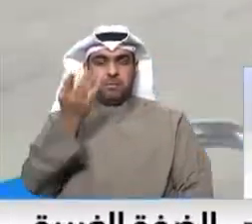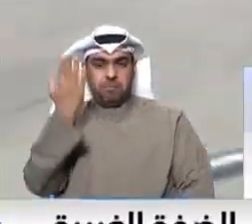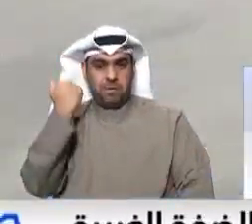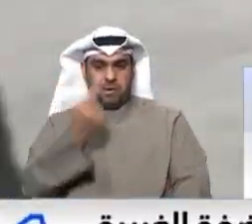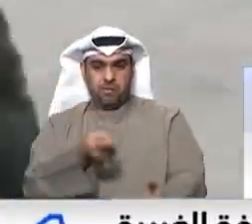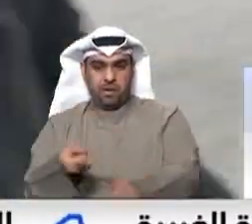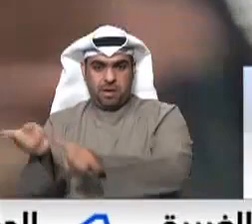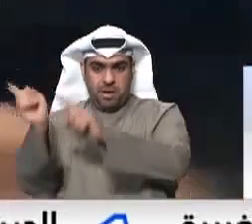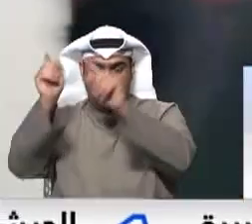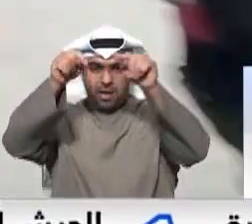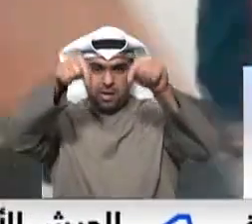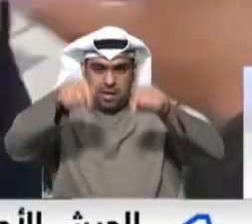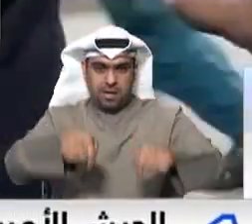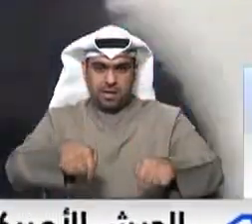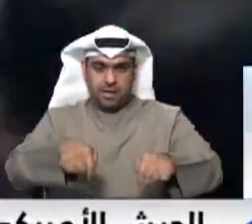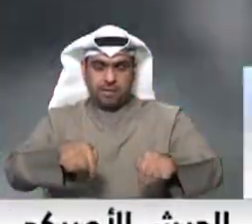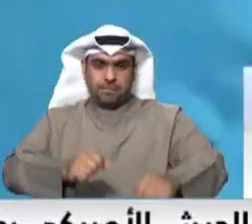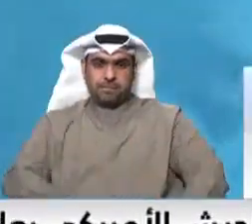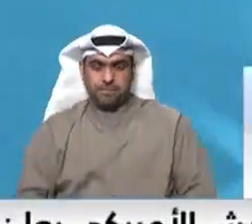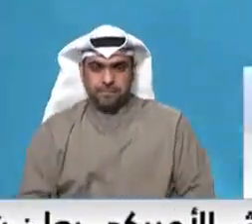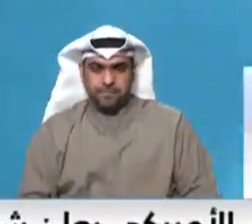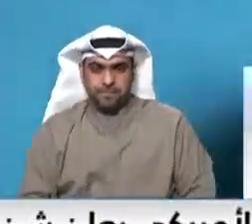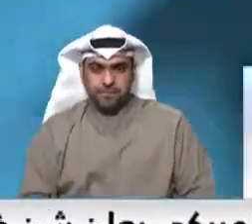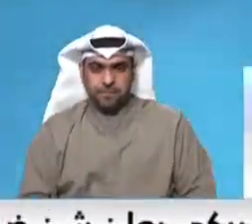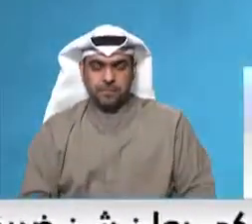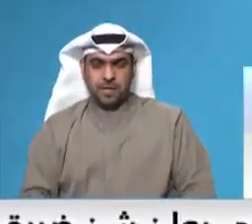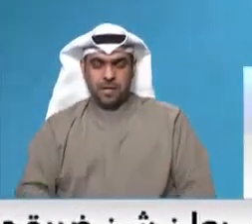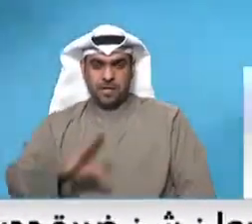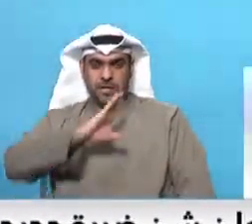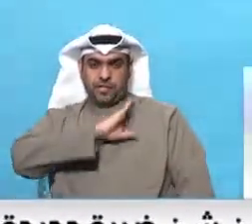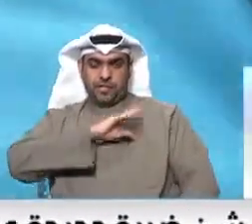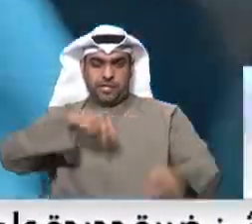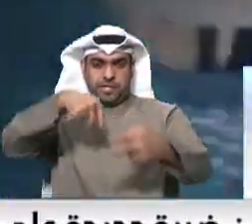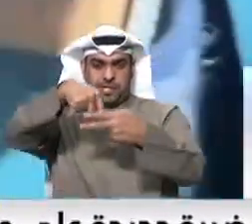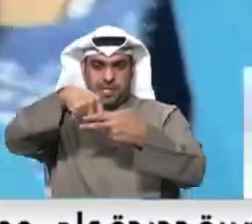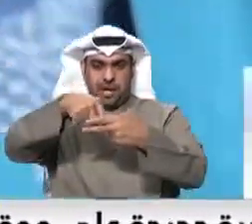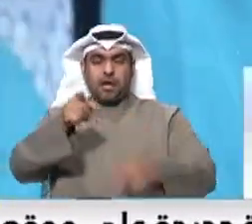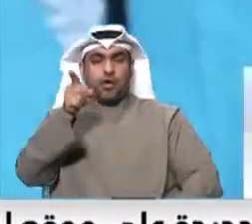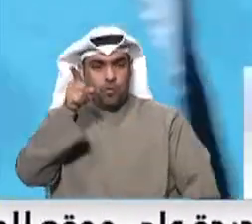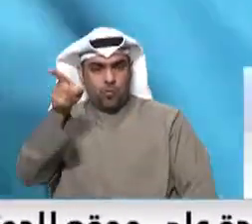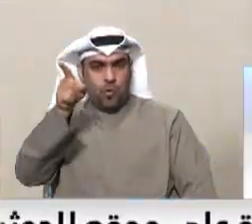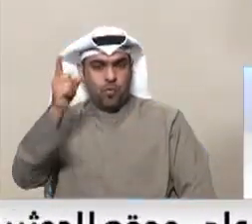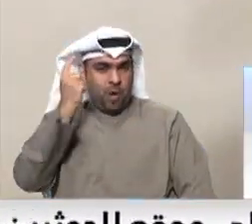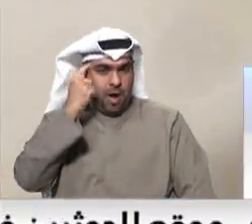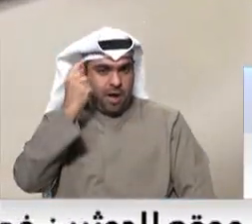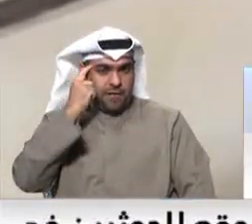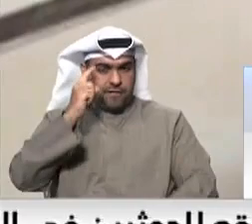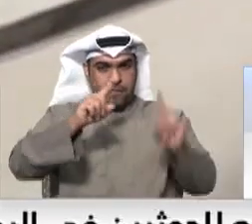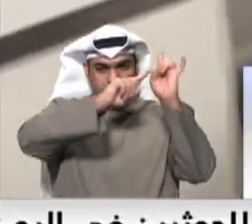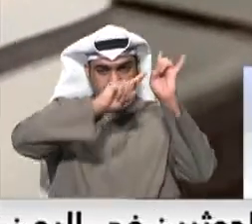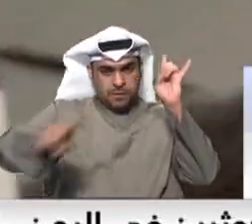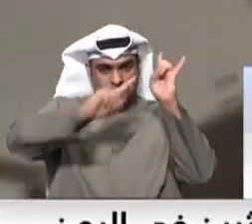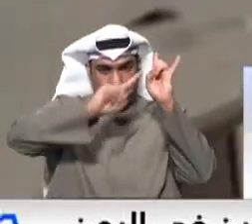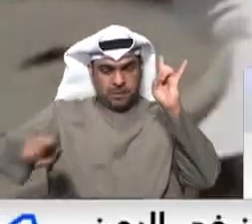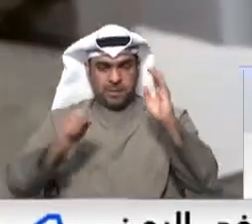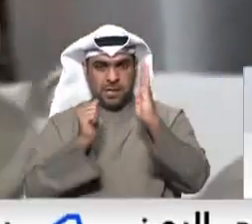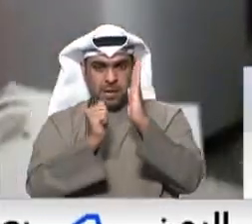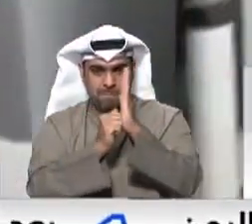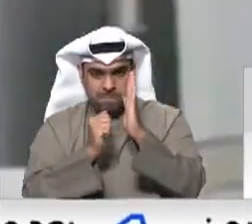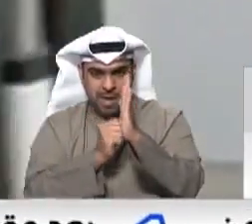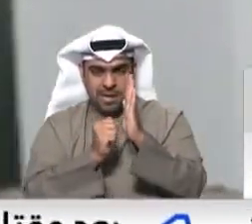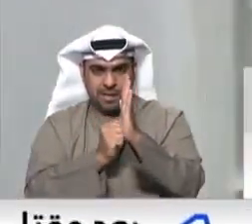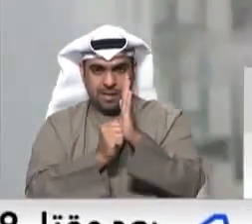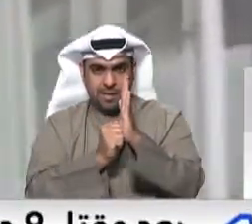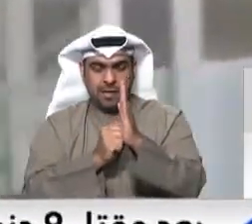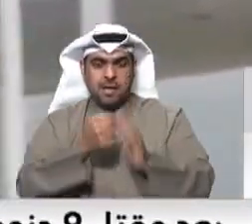منذ 7 أكتوبر الماضي، مؤكدا أن الاحتلال يتعمد تدمير الأحياء والبنى التحتية والأعيان المدنية